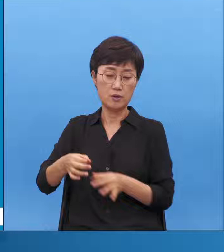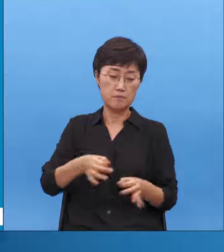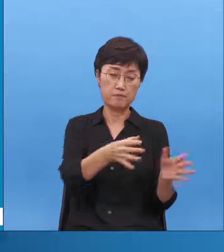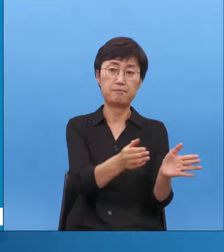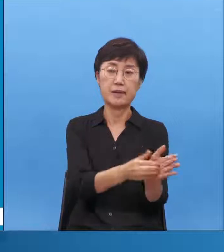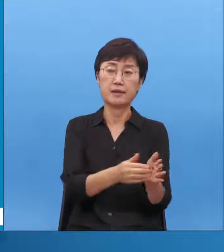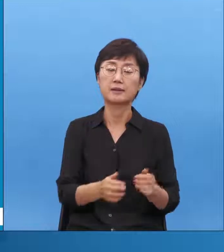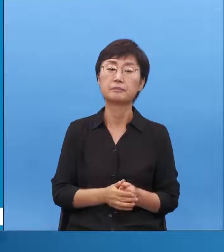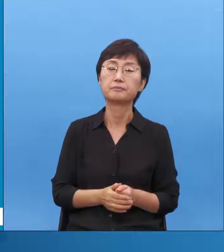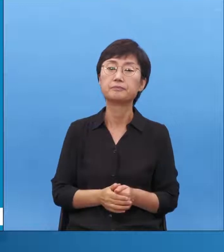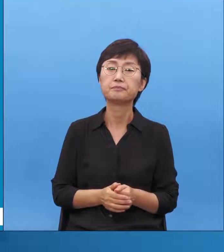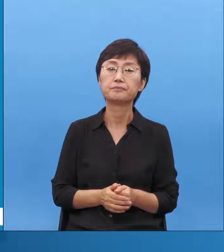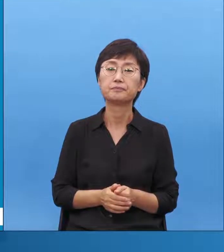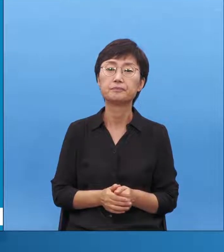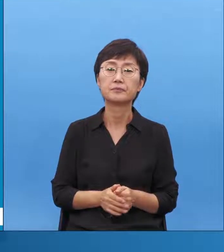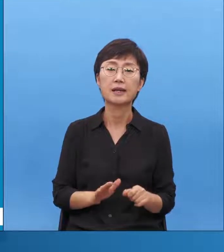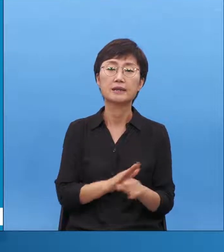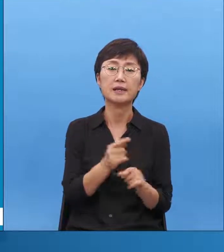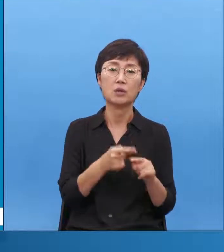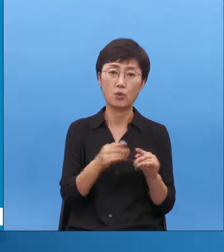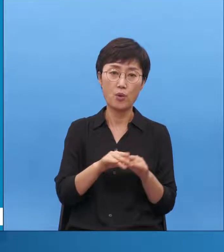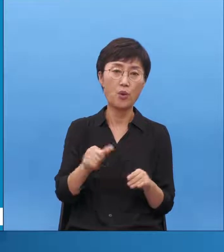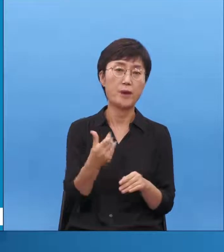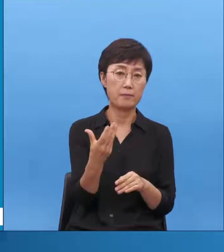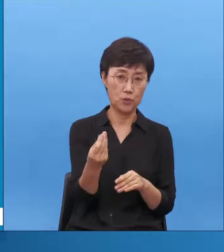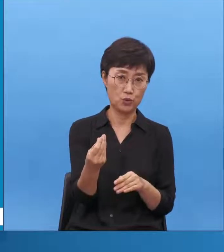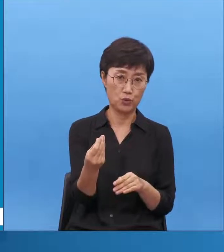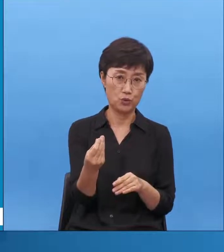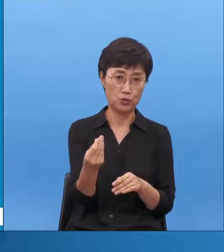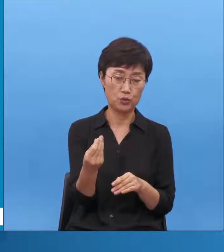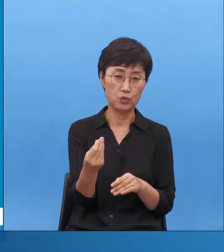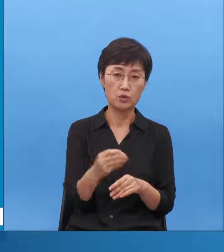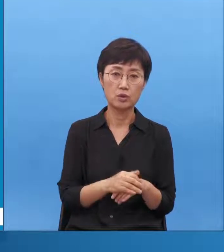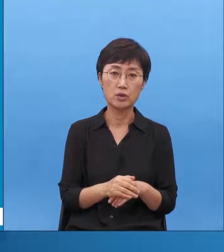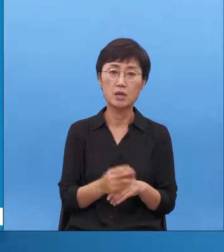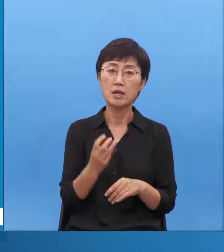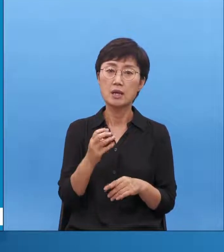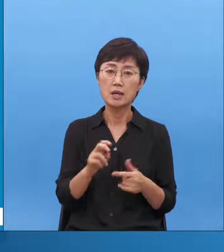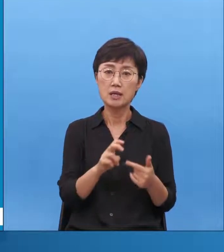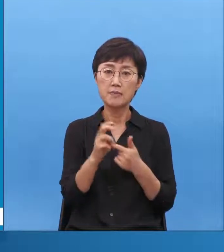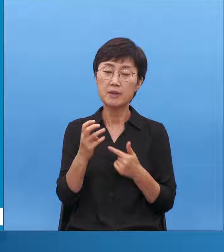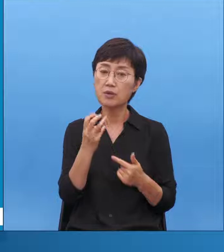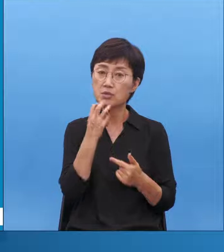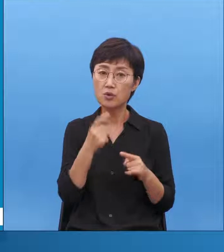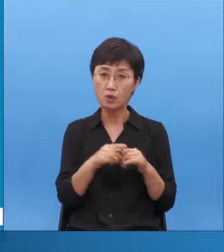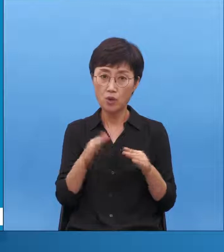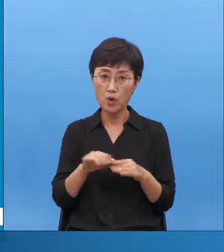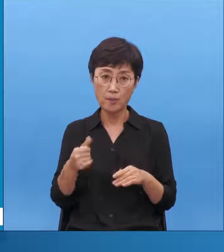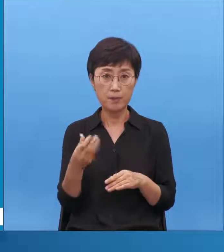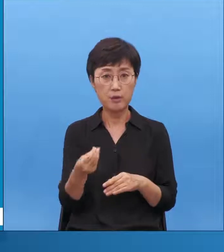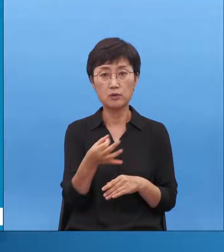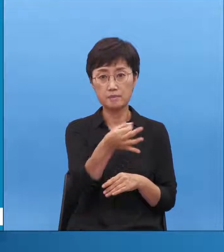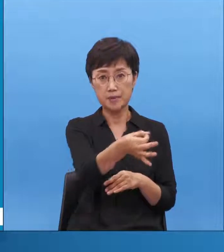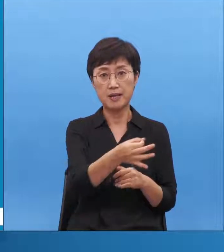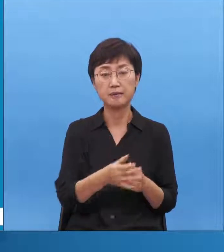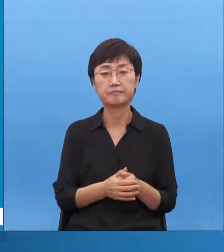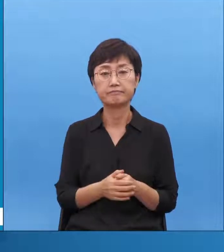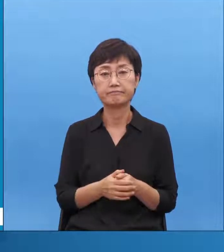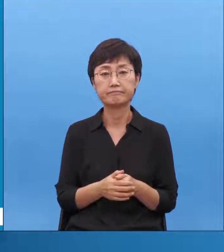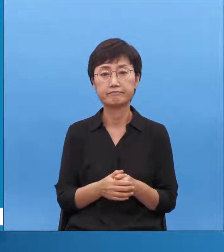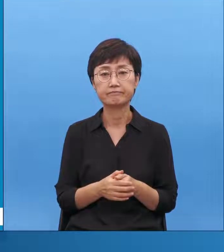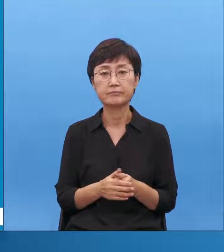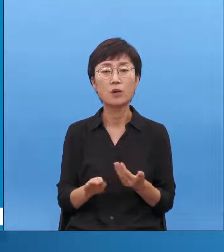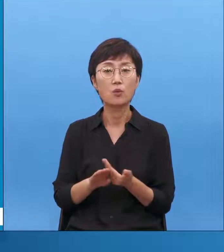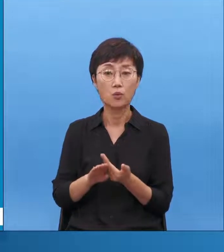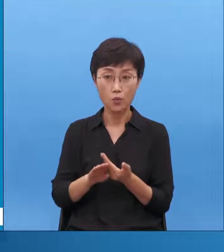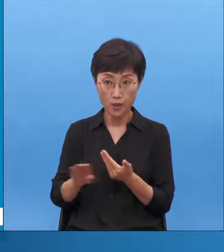헌금했습니다. 또 사랑교회가 500만 원, 임마누엘 서울교회 천지태 장로가 500만 원을 헌금했습니다. 이